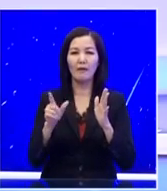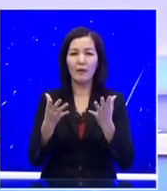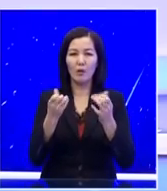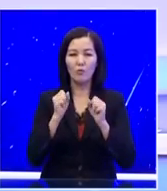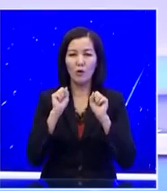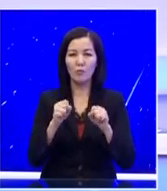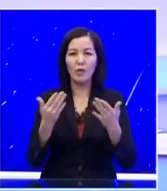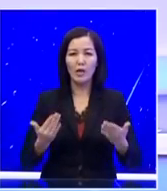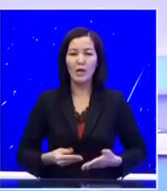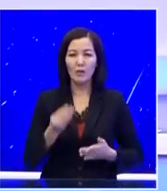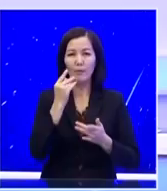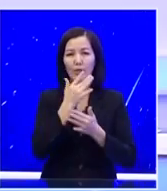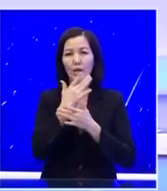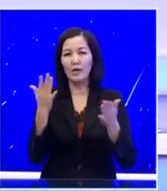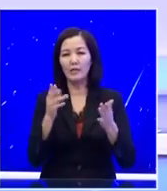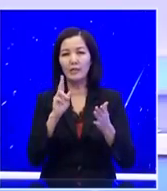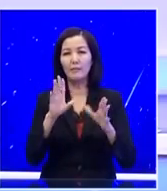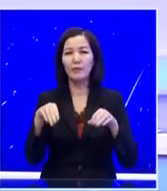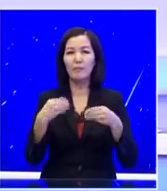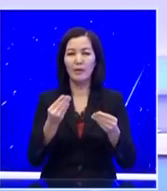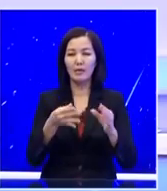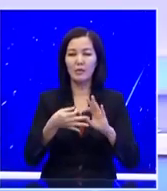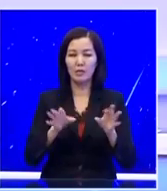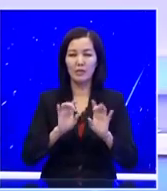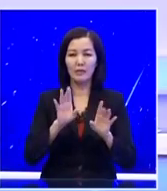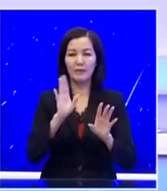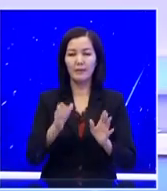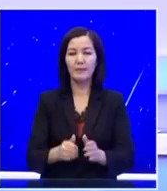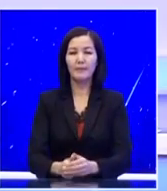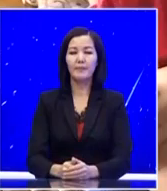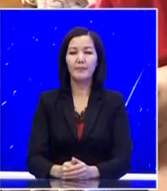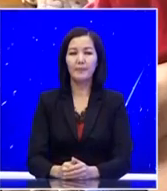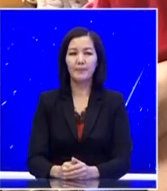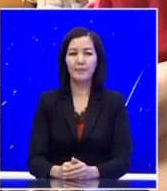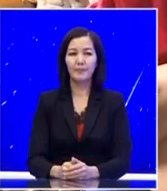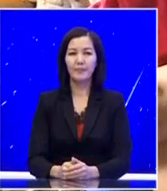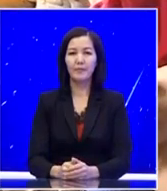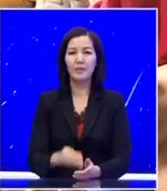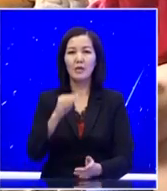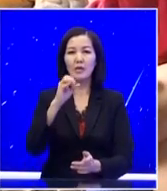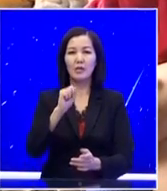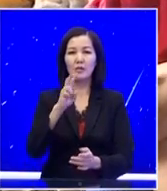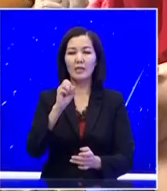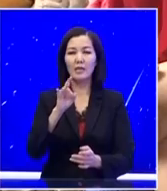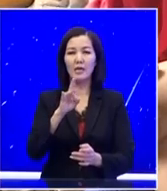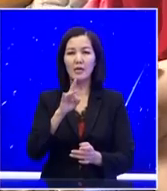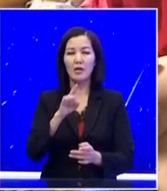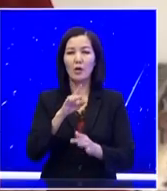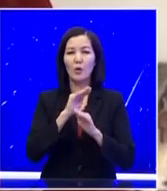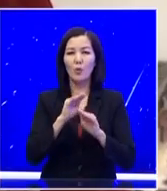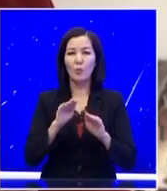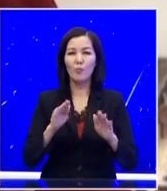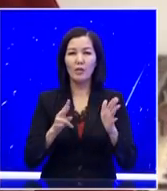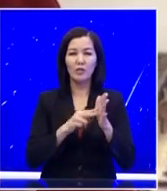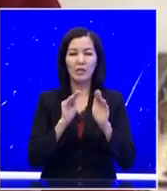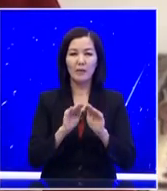Бұл әлеуметтік азық-түлік қаржысы кімдерге тиесілі? Сюжеттен көрейік. Жанар Айтбекова көп балалы ананың бірі, 7